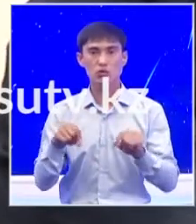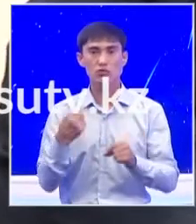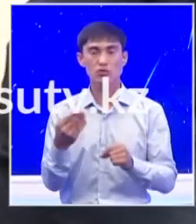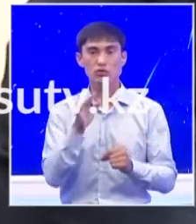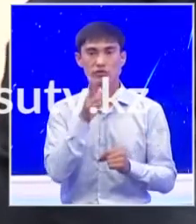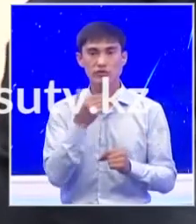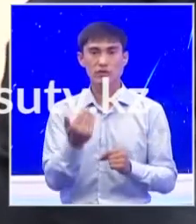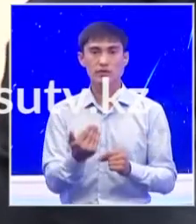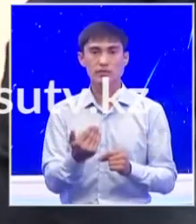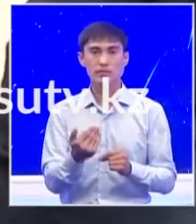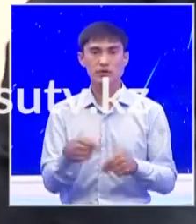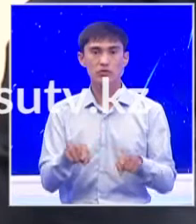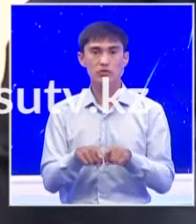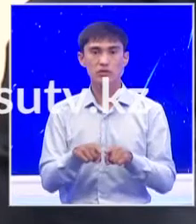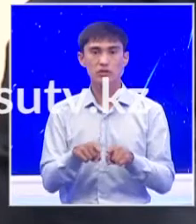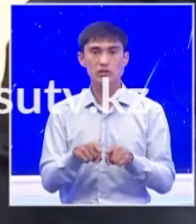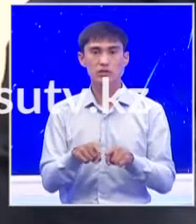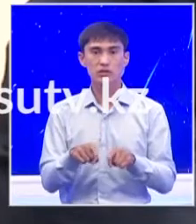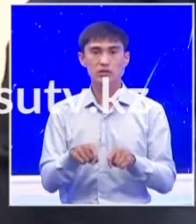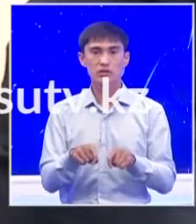время вот эти поборы